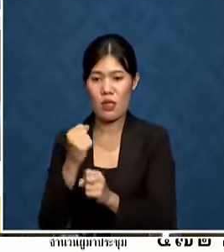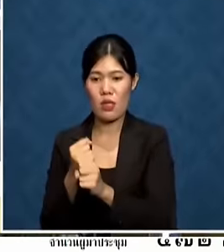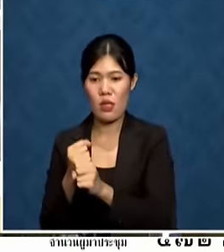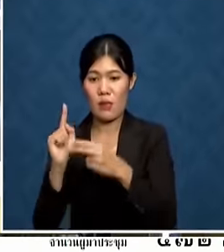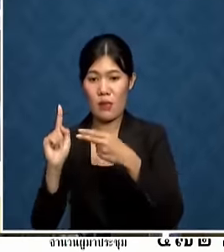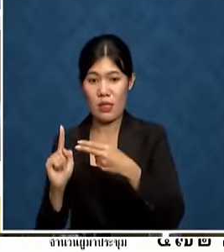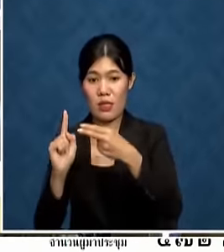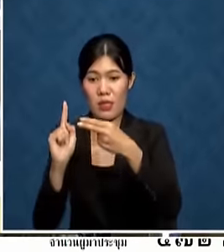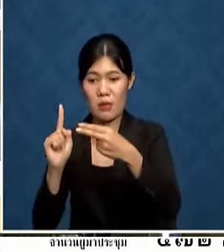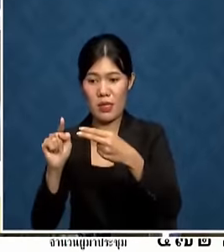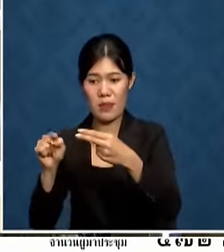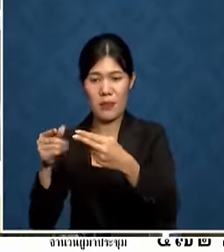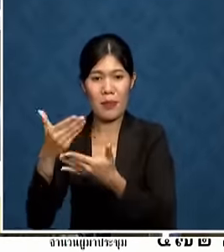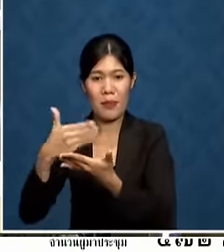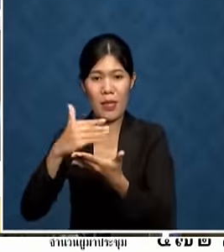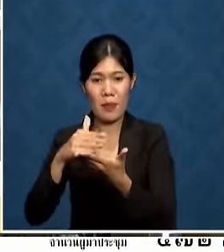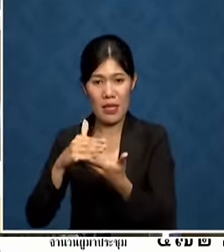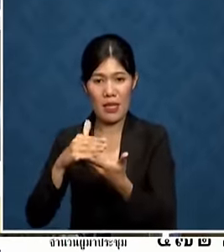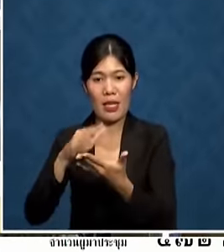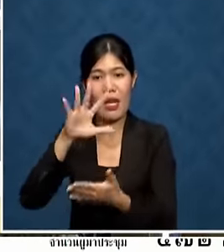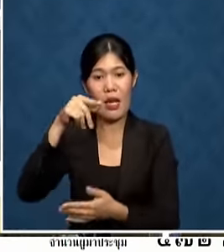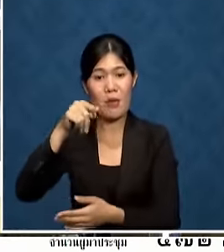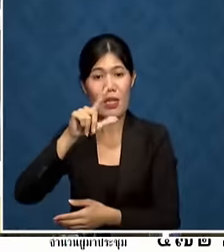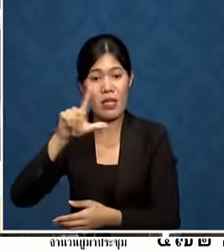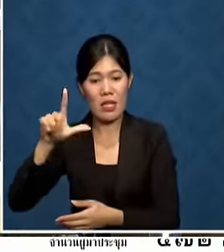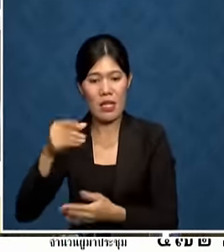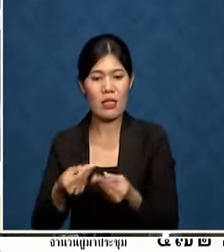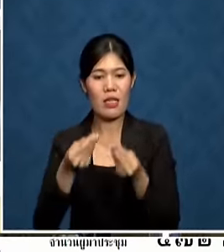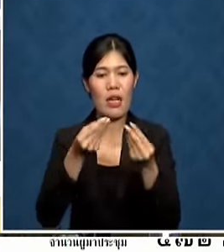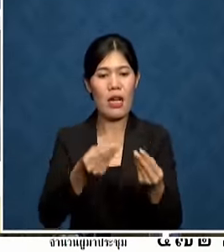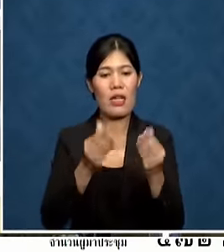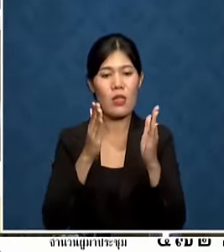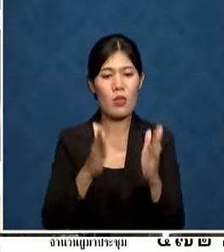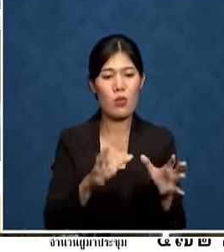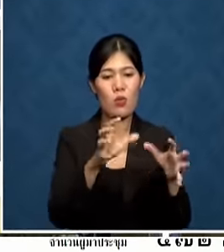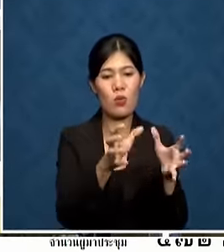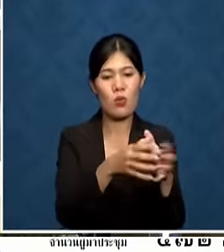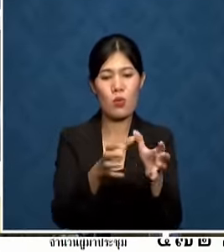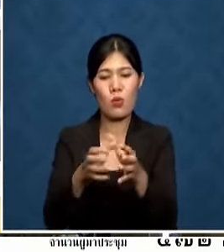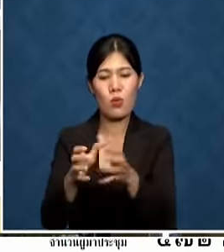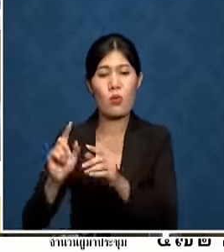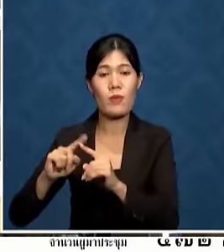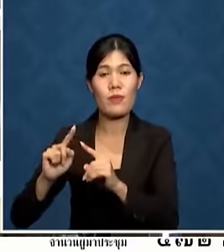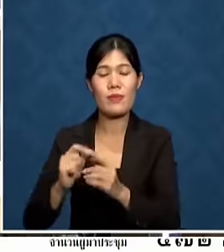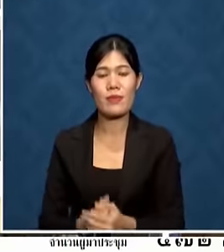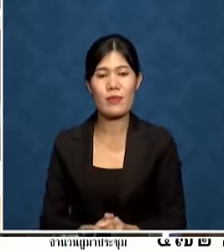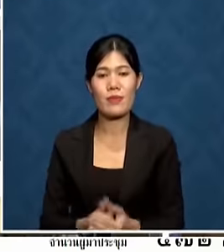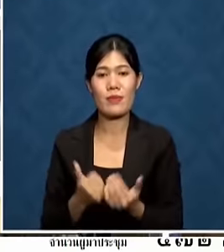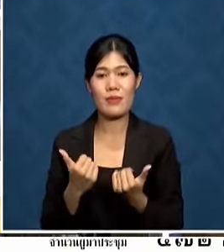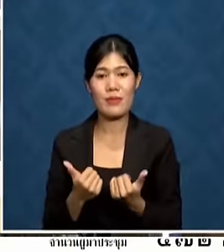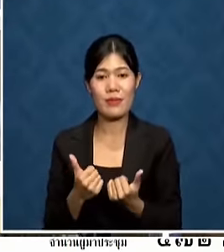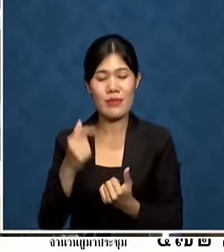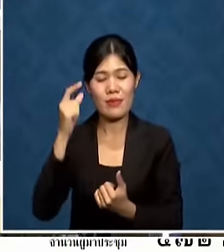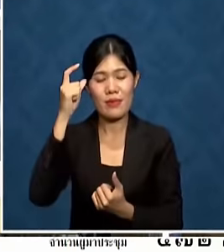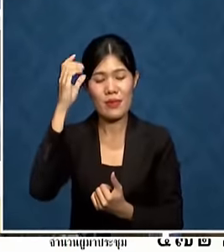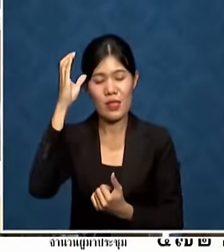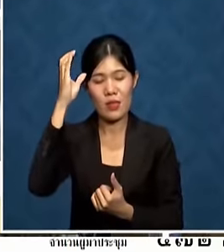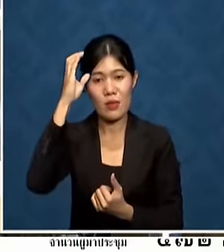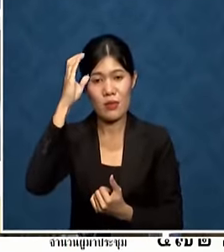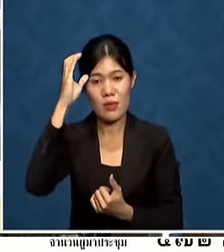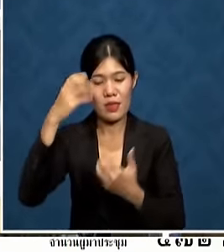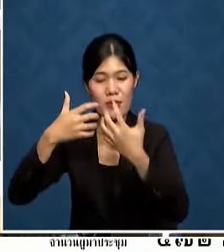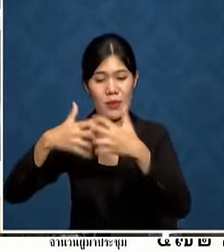สัก 1%คือ 5,000ล้านท่านคงทำอะไรให้เขาได้เยอะเลยหรืออย่างโก๊ดใหม่อุตสาหกรรมปัญญาประดิษฐ์ที่เป็นอุตสาหกรรมแห่ง